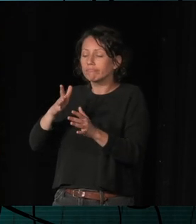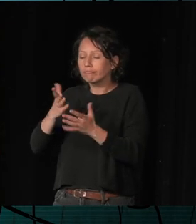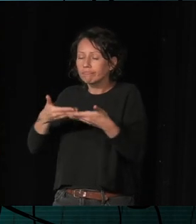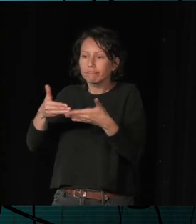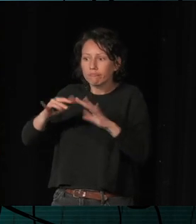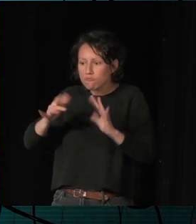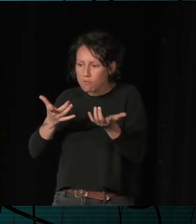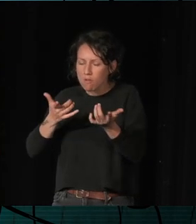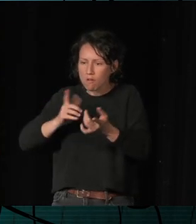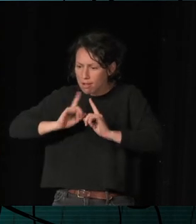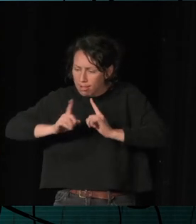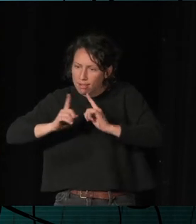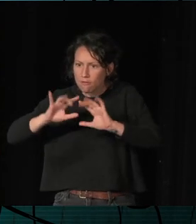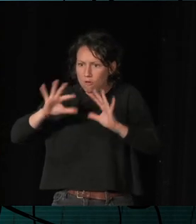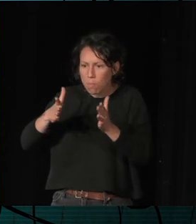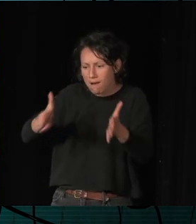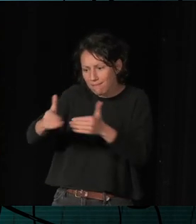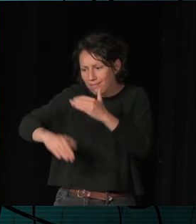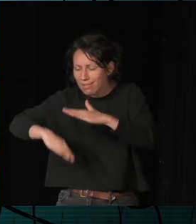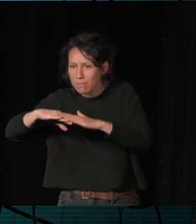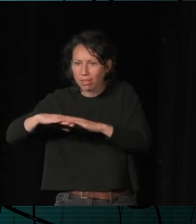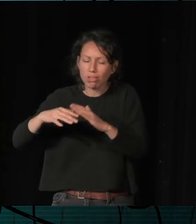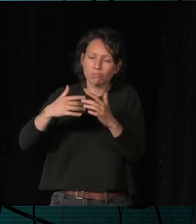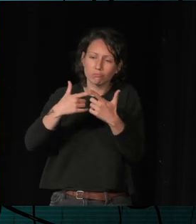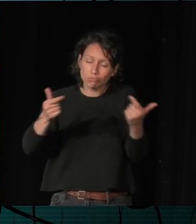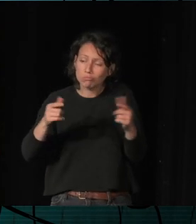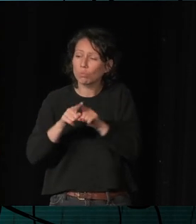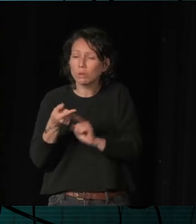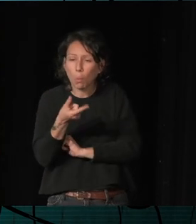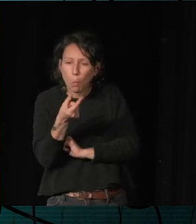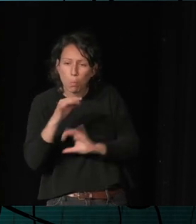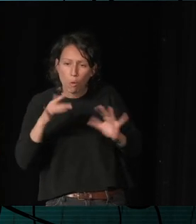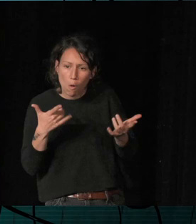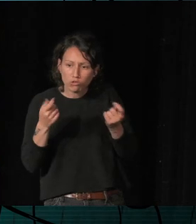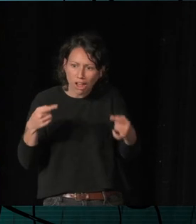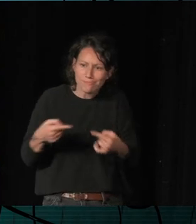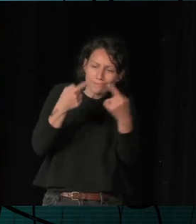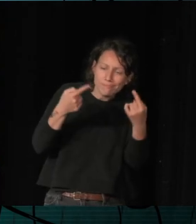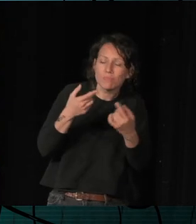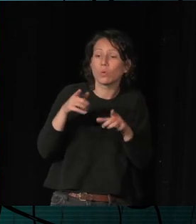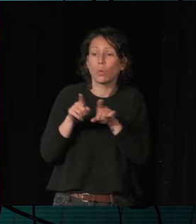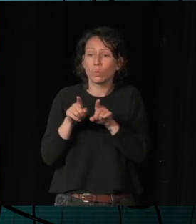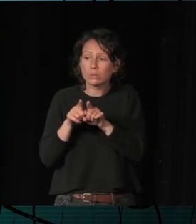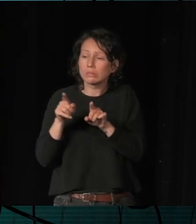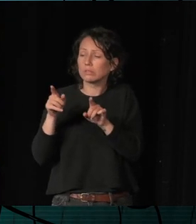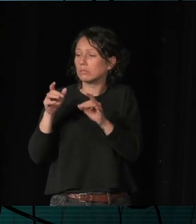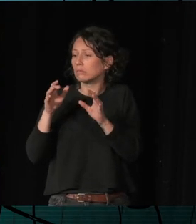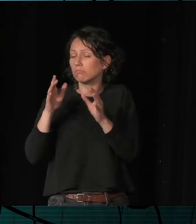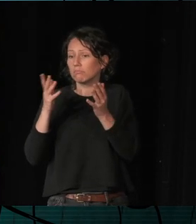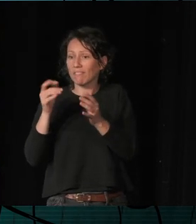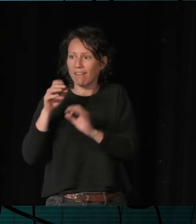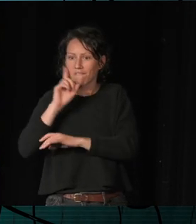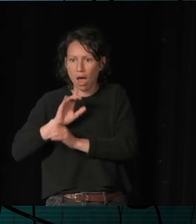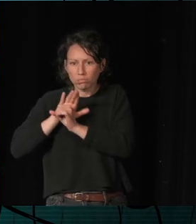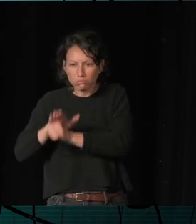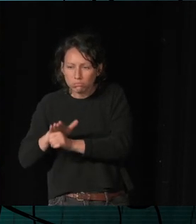également l'inégalité dans le couple et les stigmates de la misogynie dans le très beau et un peu méconnu South of the Circle.